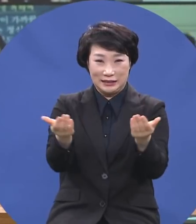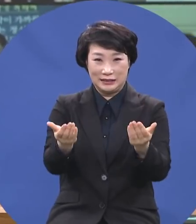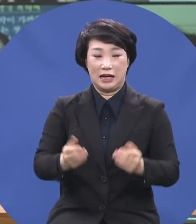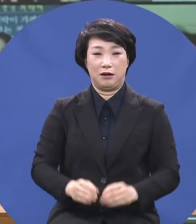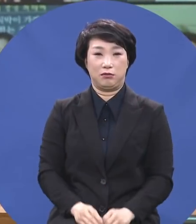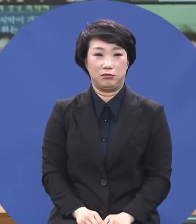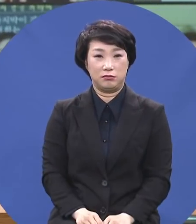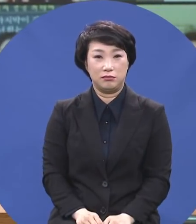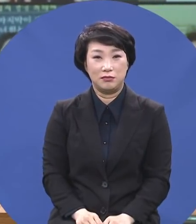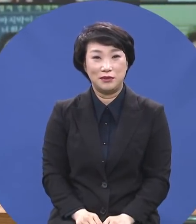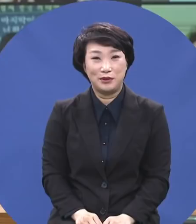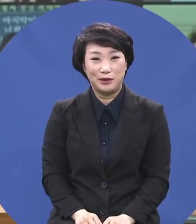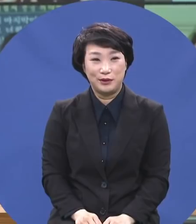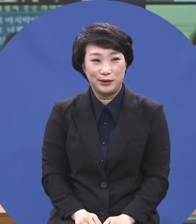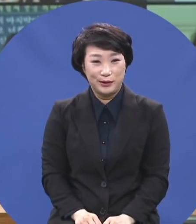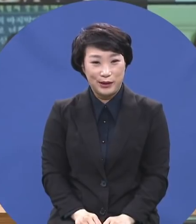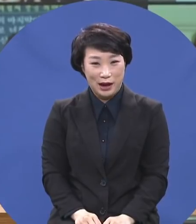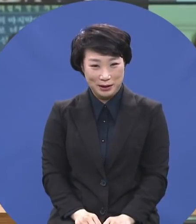이것이다.